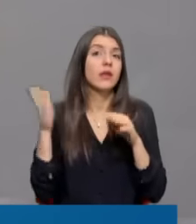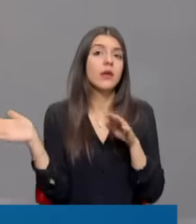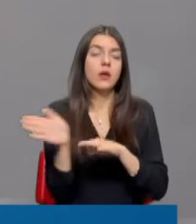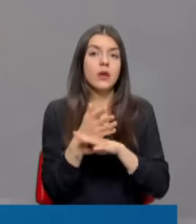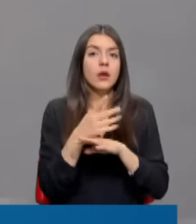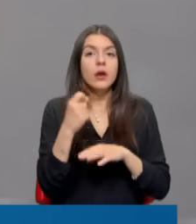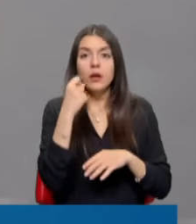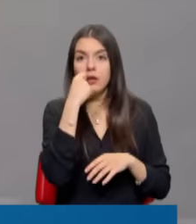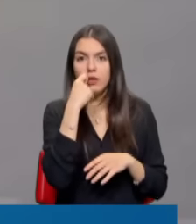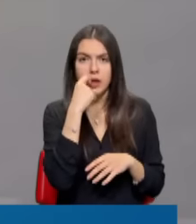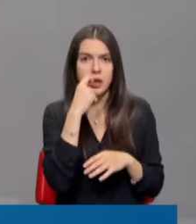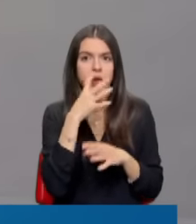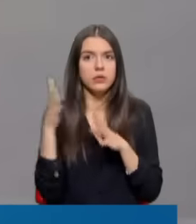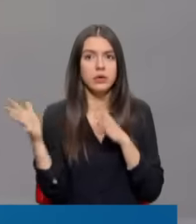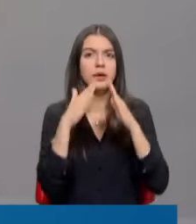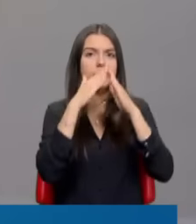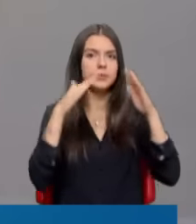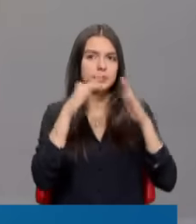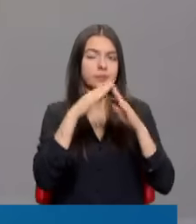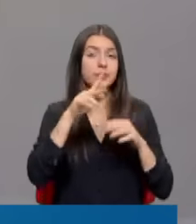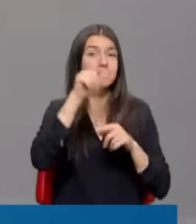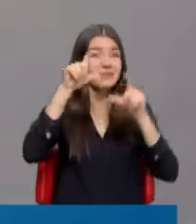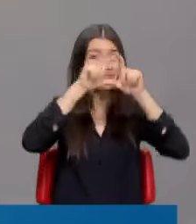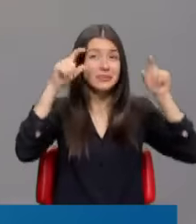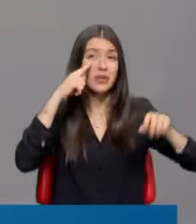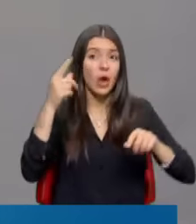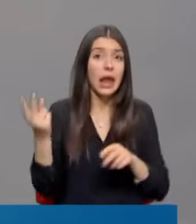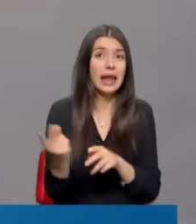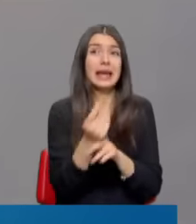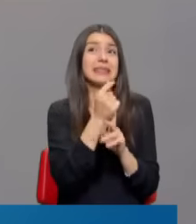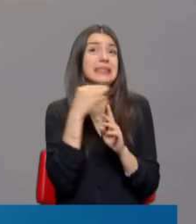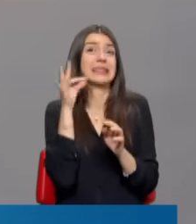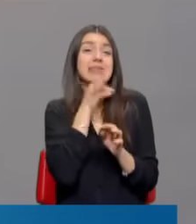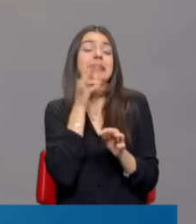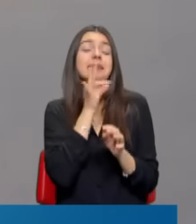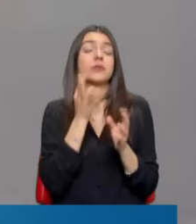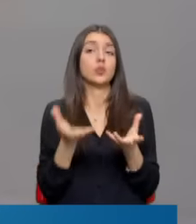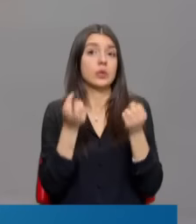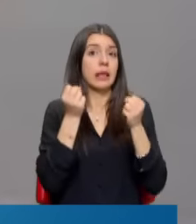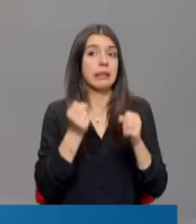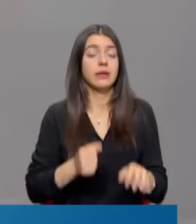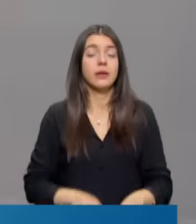Ankara'da uçan tabeladan kıl payı kurtuldu yolda yürüyenler.